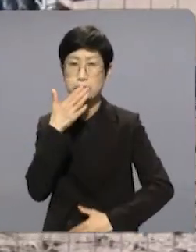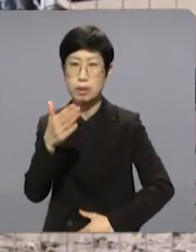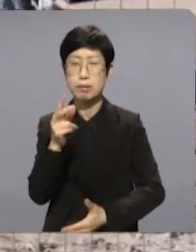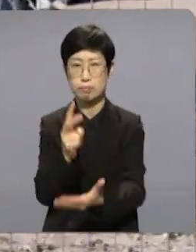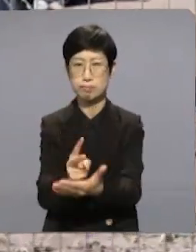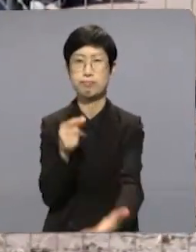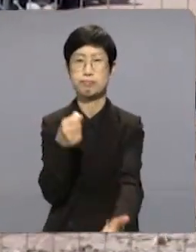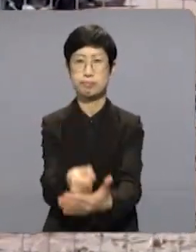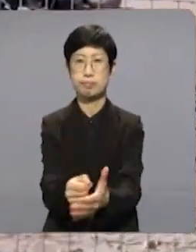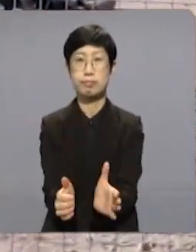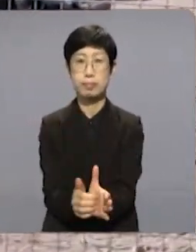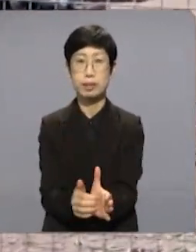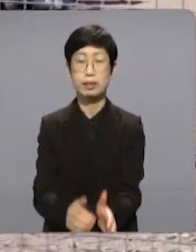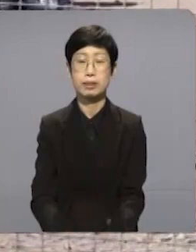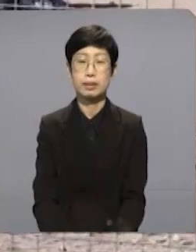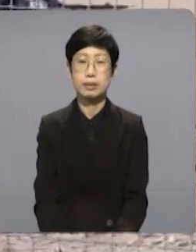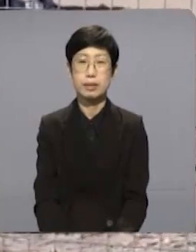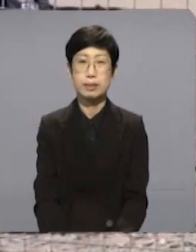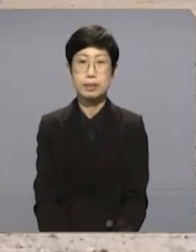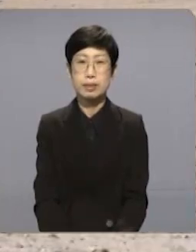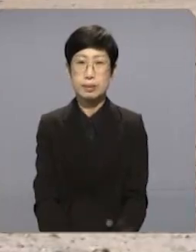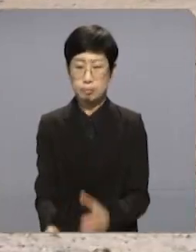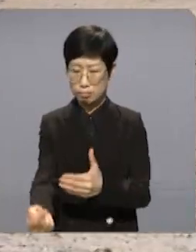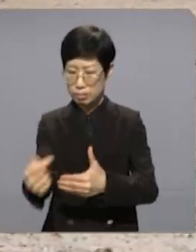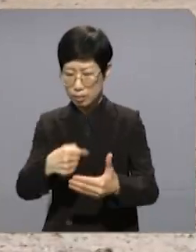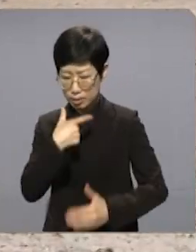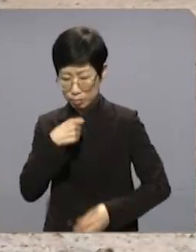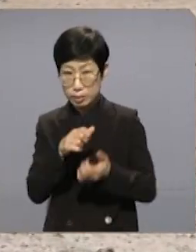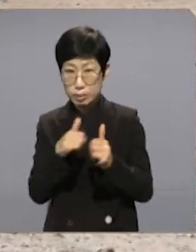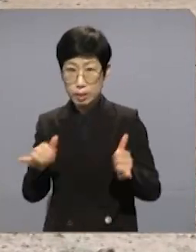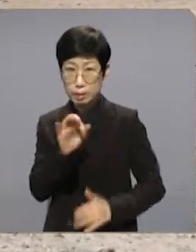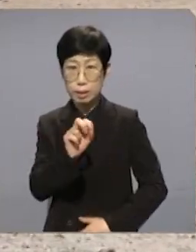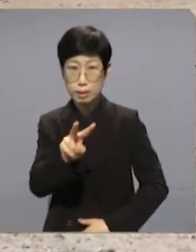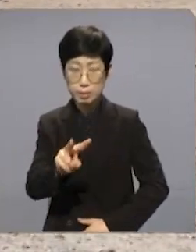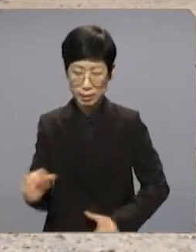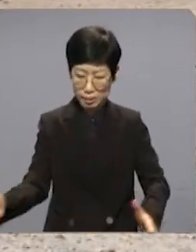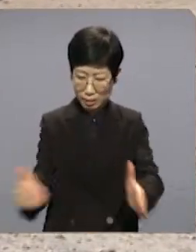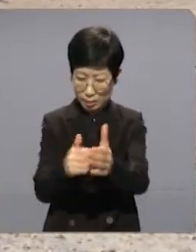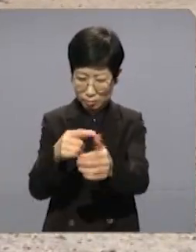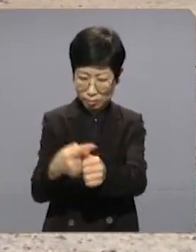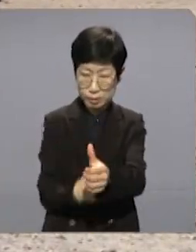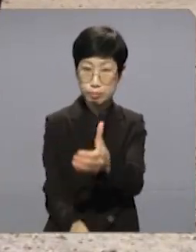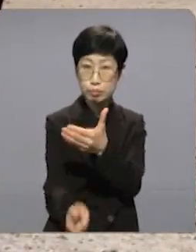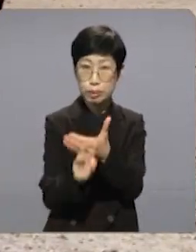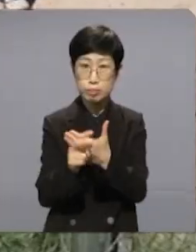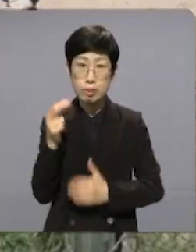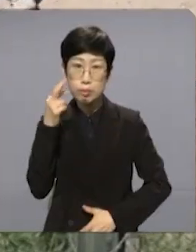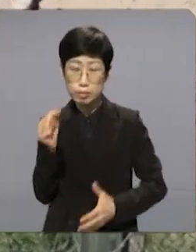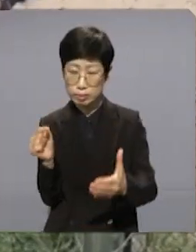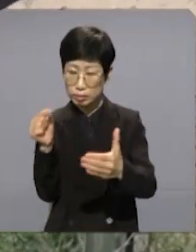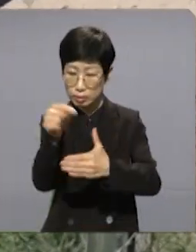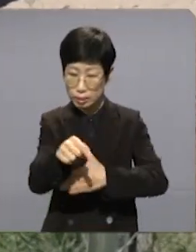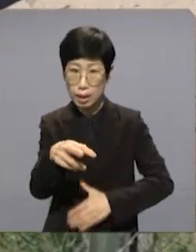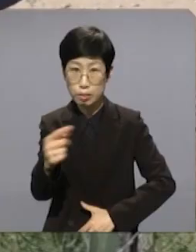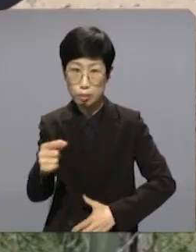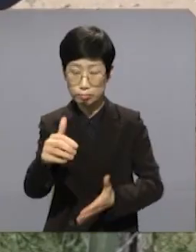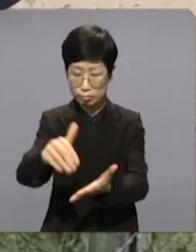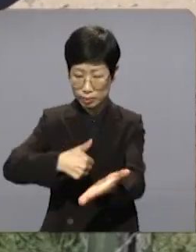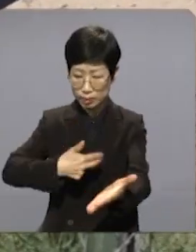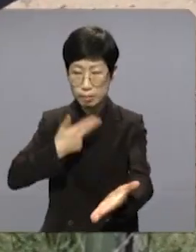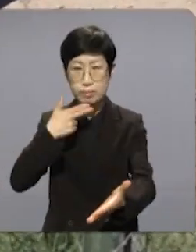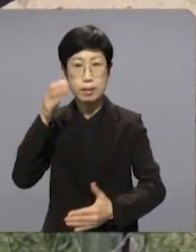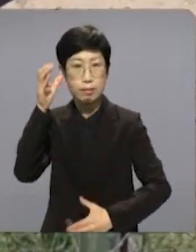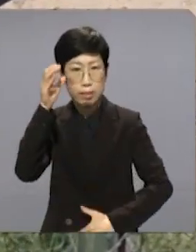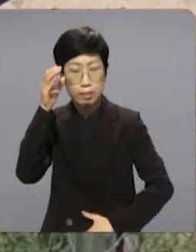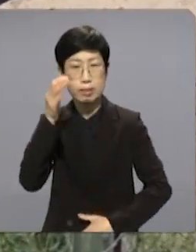한 이민 정책입니다. 이민자들은 타이틀 42가 종료되면서 불법으로 미국에 넘어가도 쫓겨나지 않을 거란